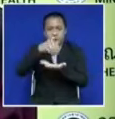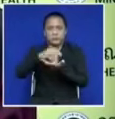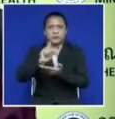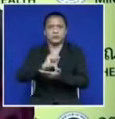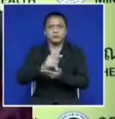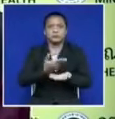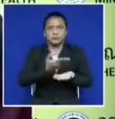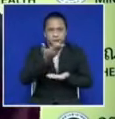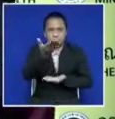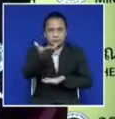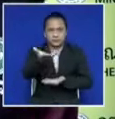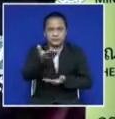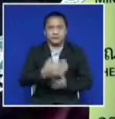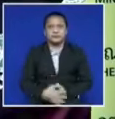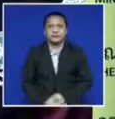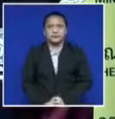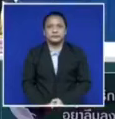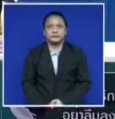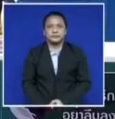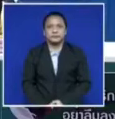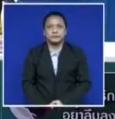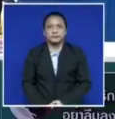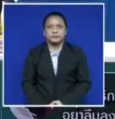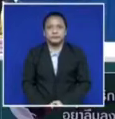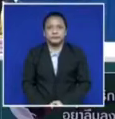ไรเชิญไปรับฟังกราบเรียนเชิญค่ะ